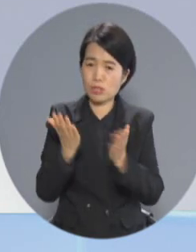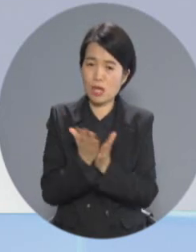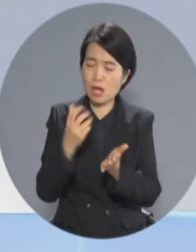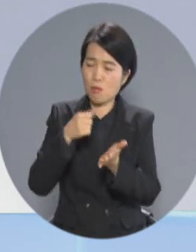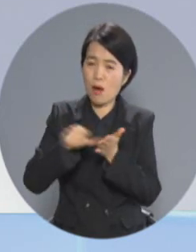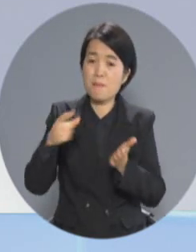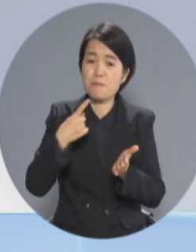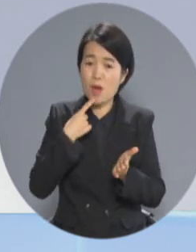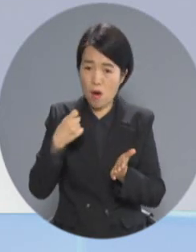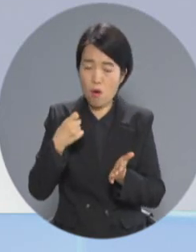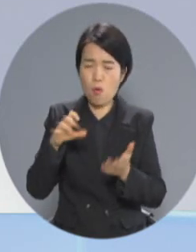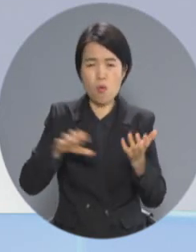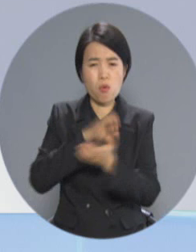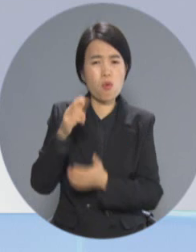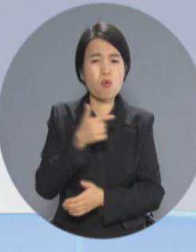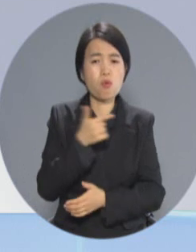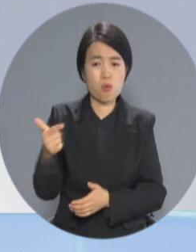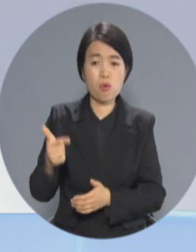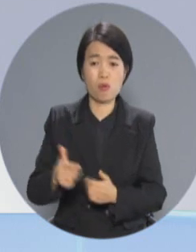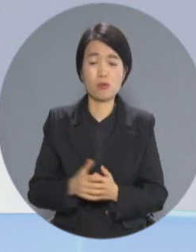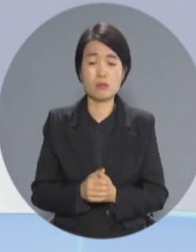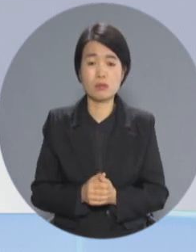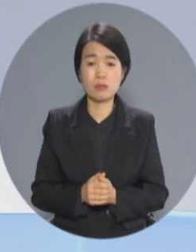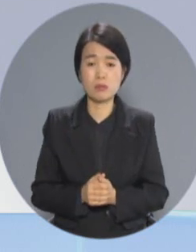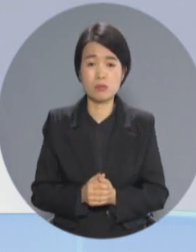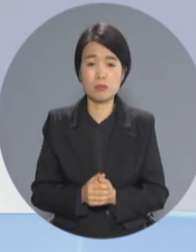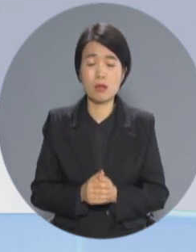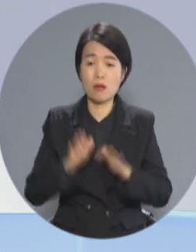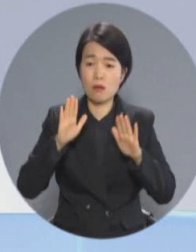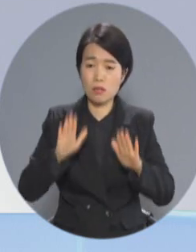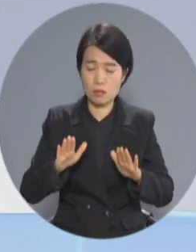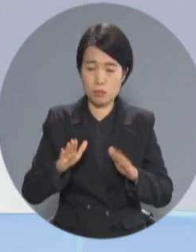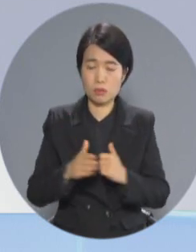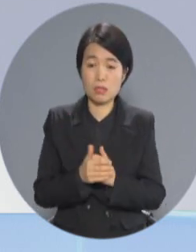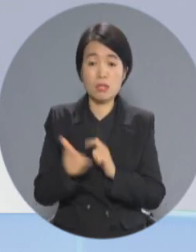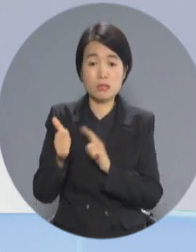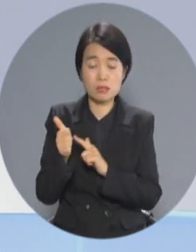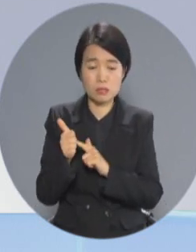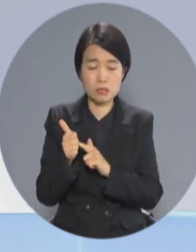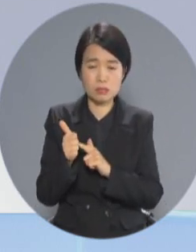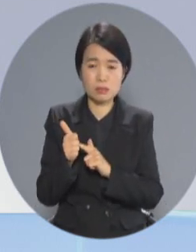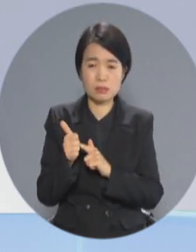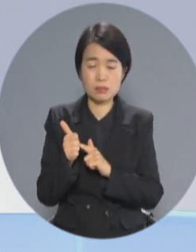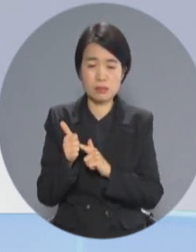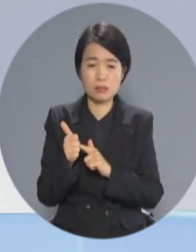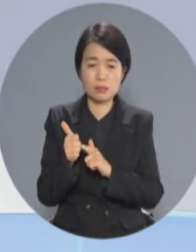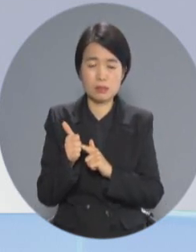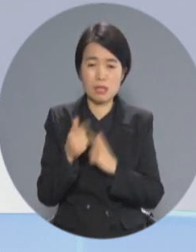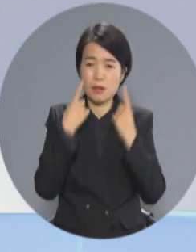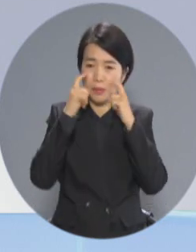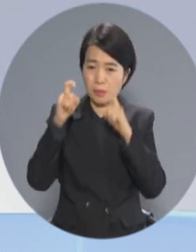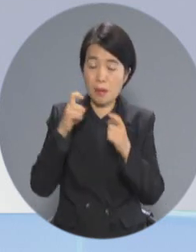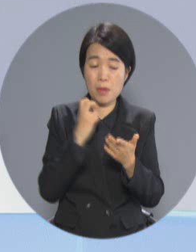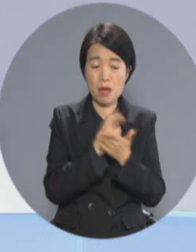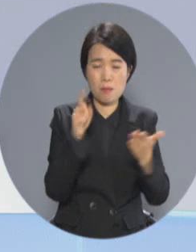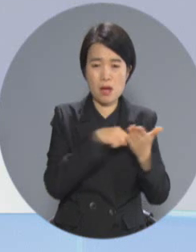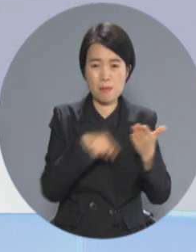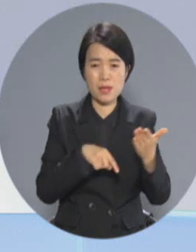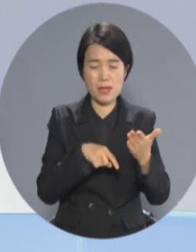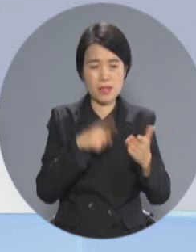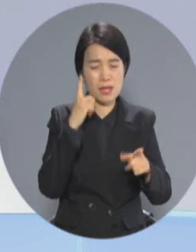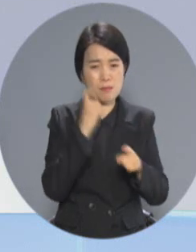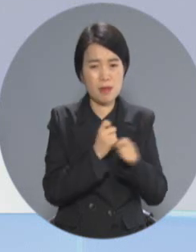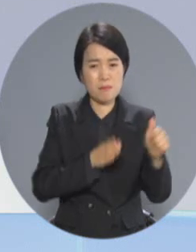재명까지 거론될 정도로 논란이 거셌는데요 이번에는 해당 시의원이 의혹을 제기한 법인을 상대로 보복성